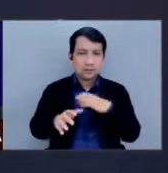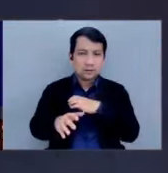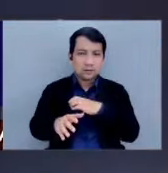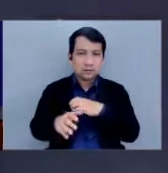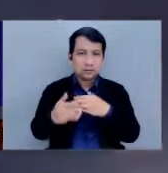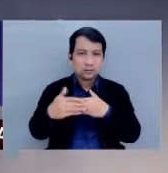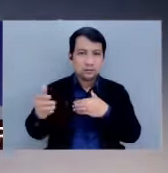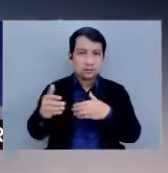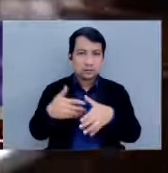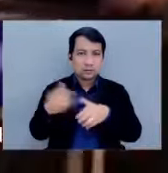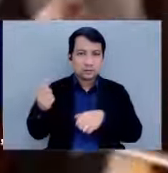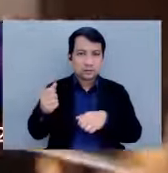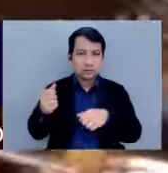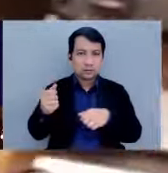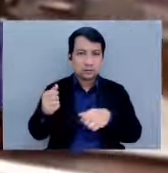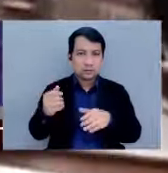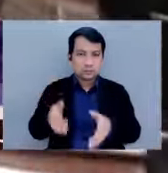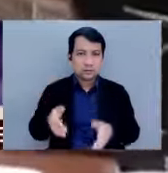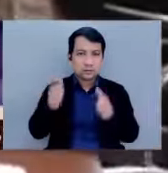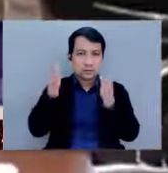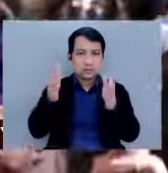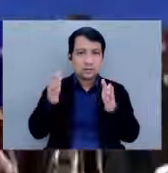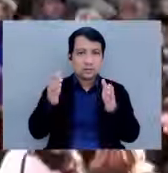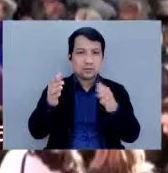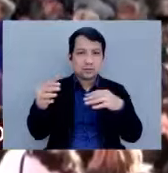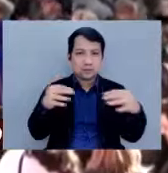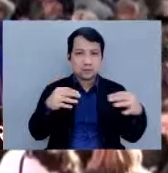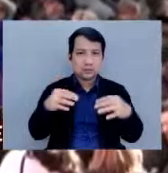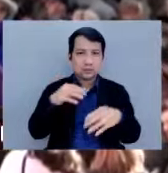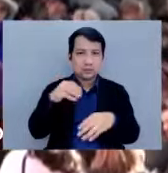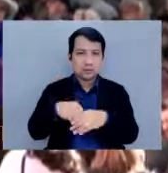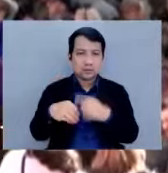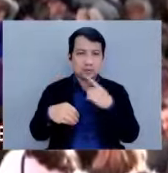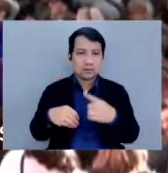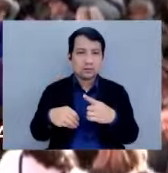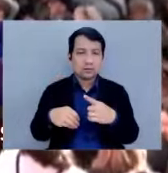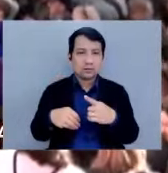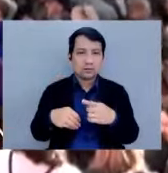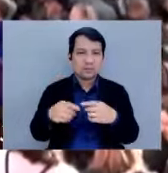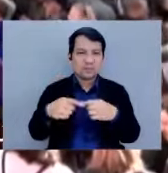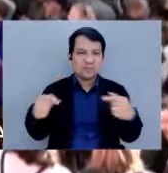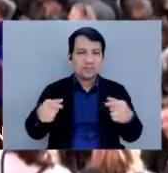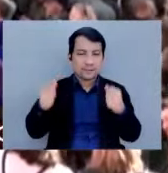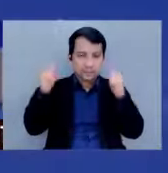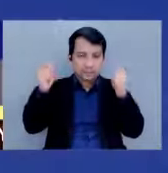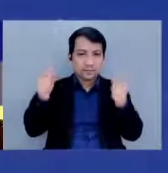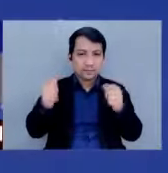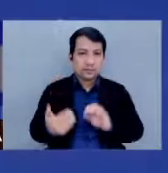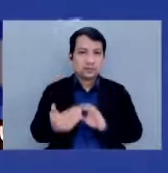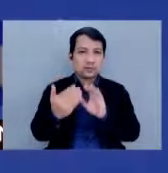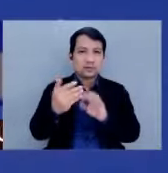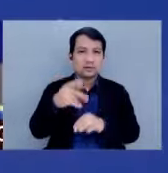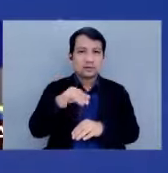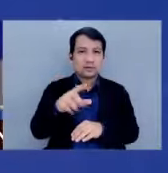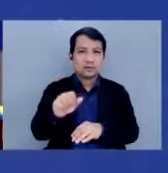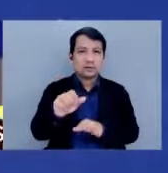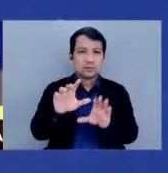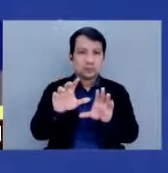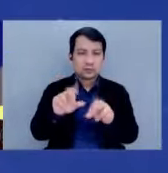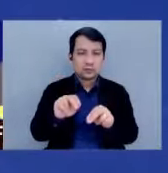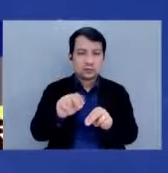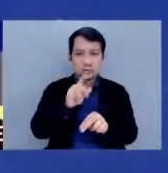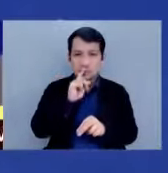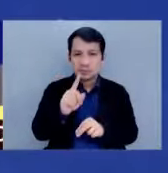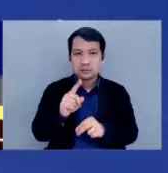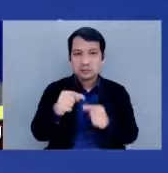na lang sila ng gusali. Habang nagkakagulo sa sesyon, may mga nagkasa ng protesta sa harap ng parliament. Kinontra ng mga taga-oposisyon